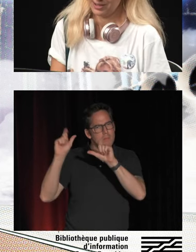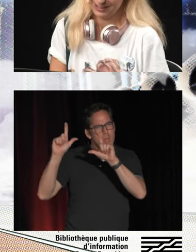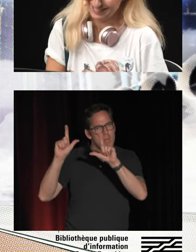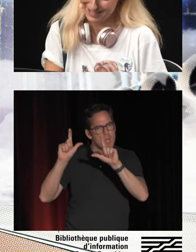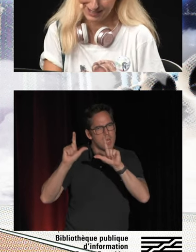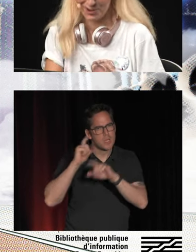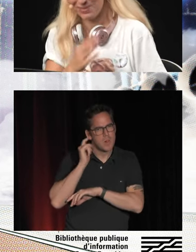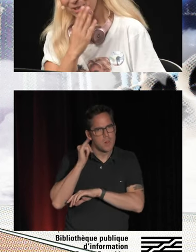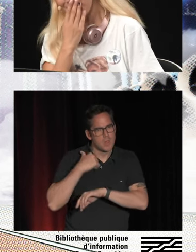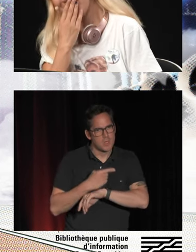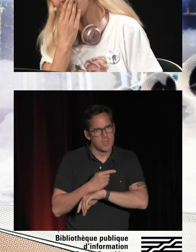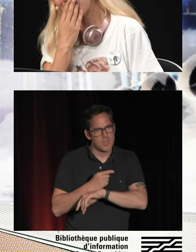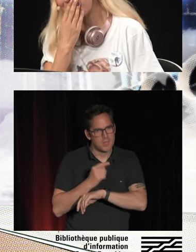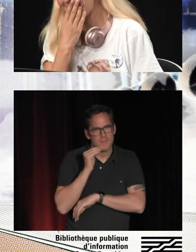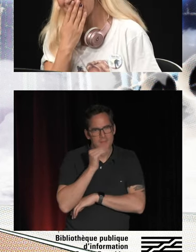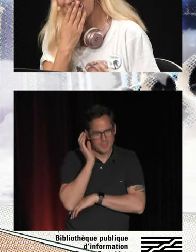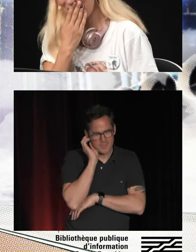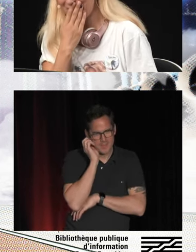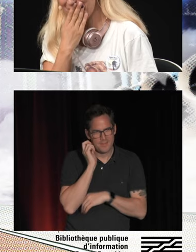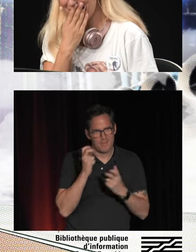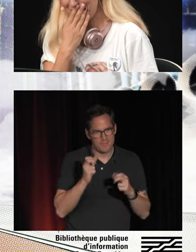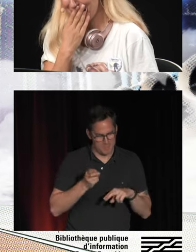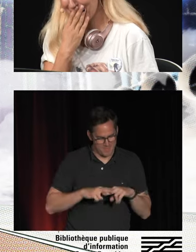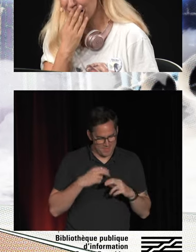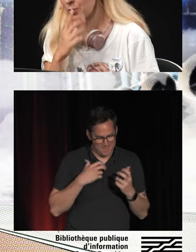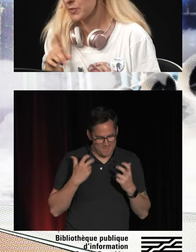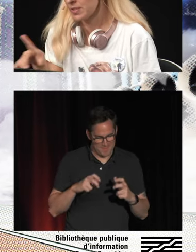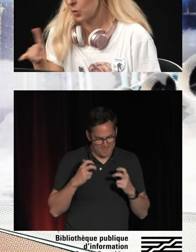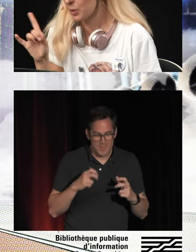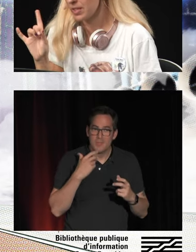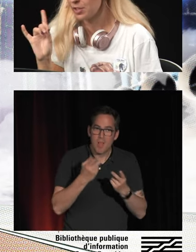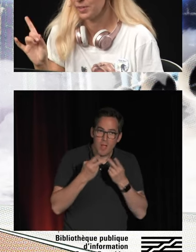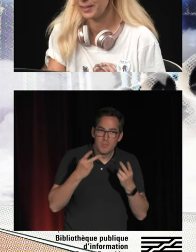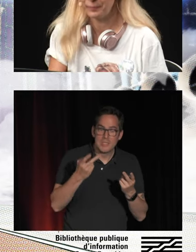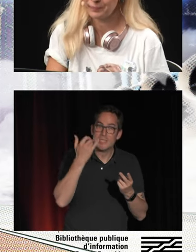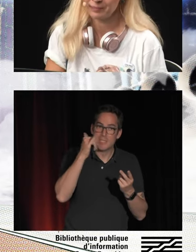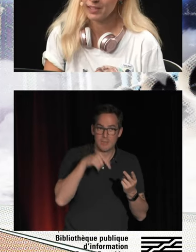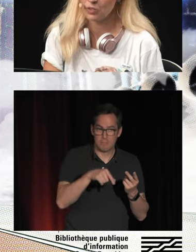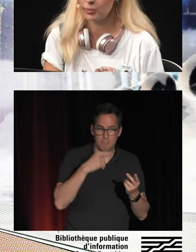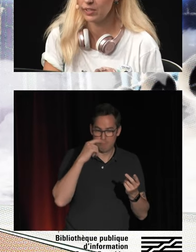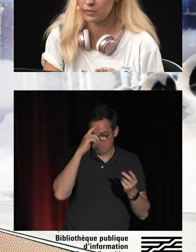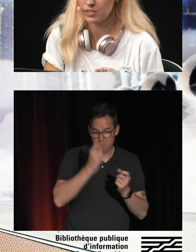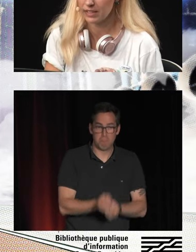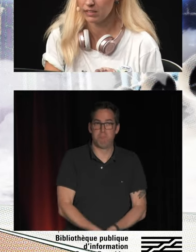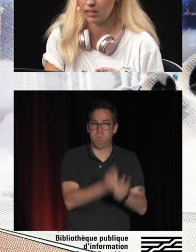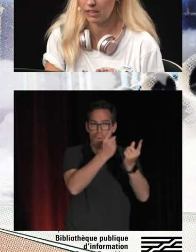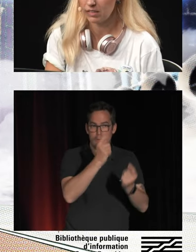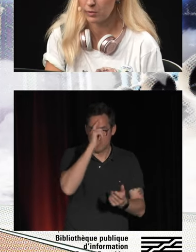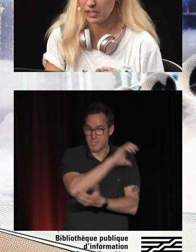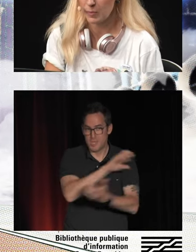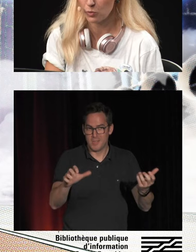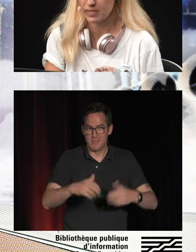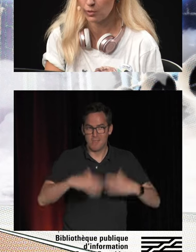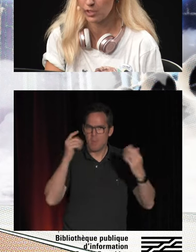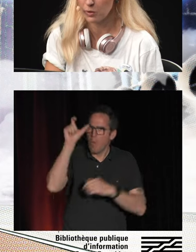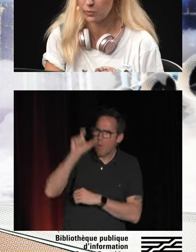J'ai trop peur. J'ai trop peur. Je veux tellement pas mourir. J'annonce, hein, si on meurt, c'est le rage quit. Hein. Tant pis, vous direz, oh là là, la